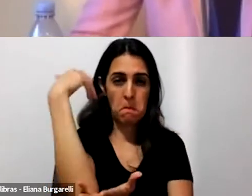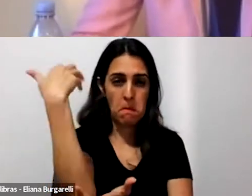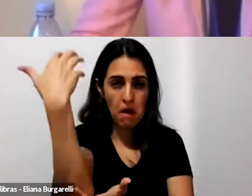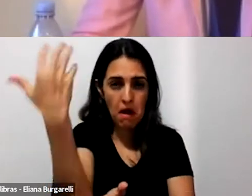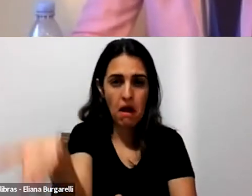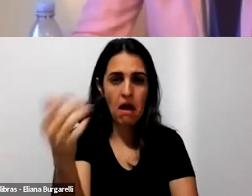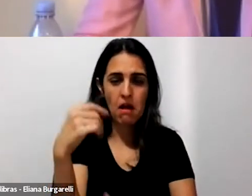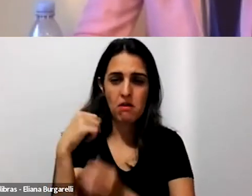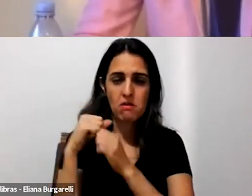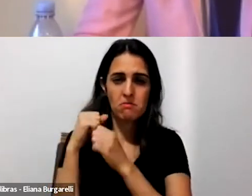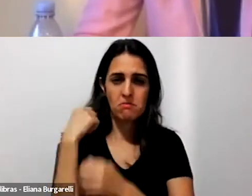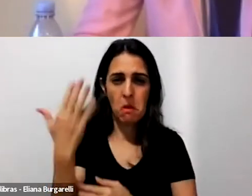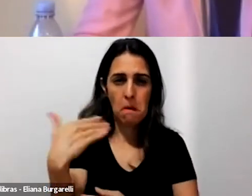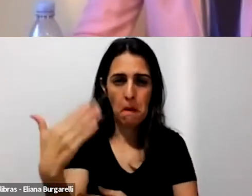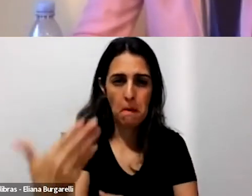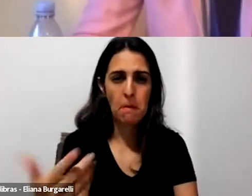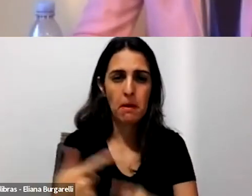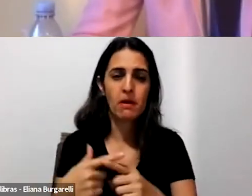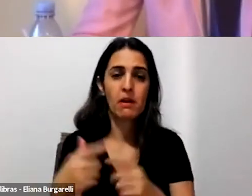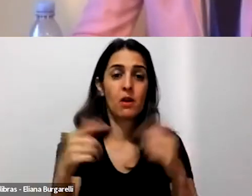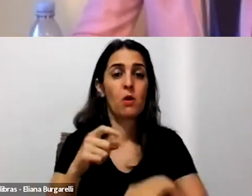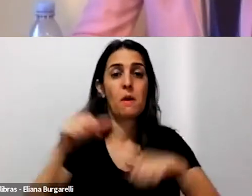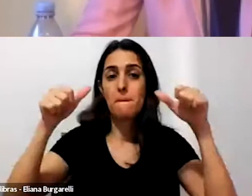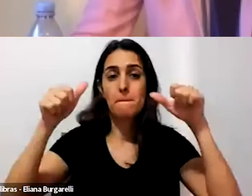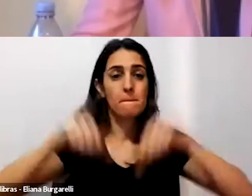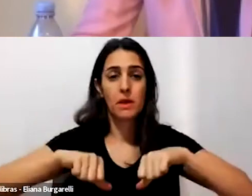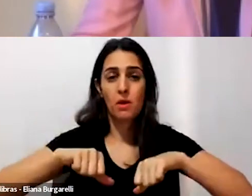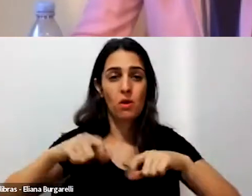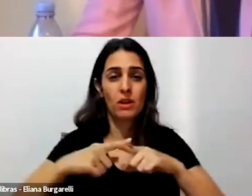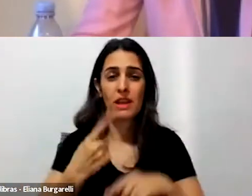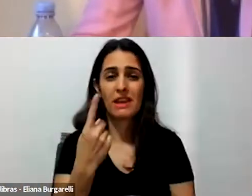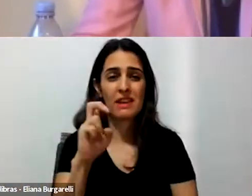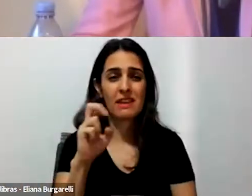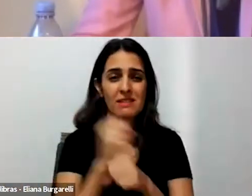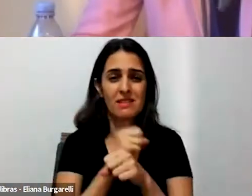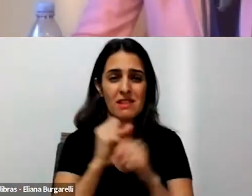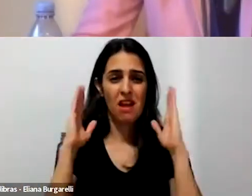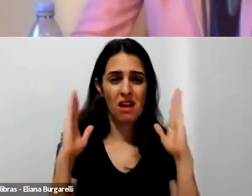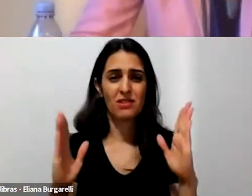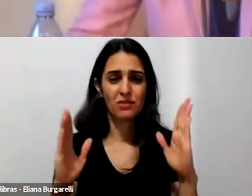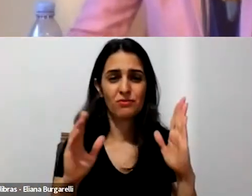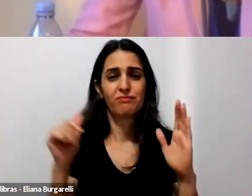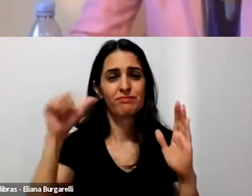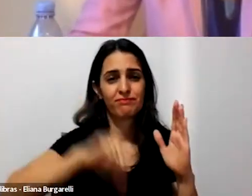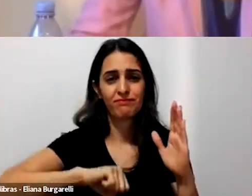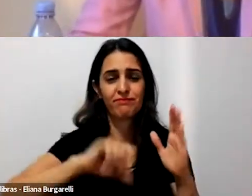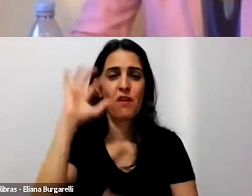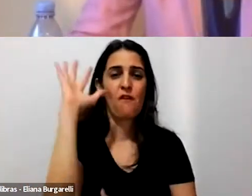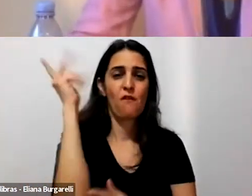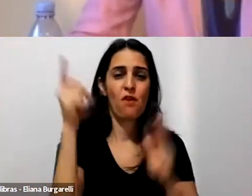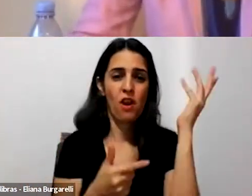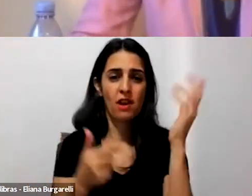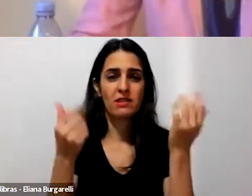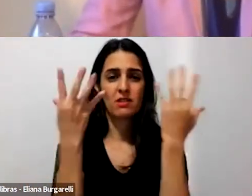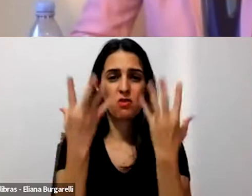agora nos piores números de deforestação faz 15 anos. Du mois d'août 2020 au mois de juillet 2021, on a perdu